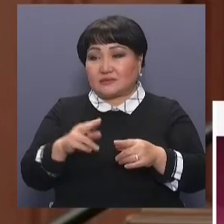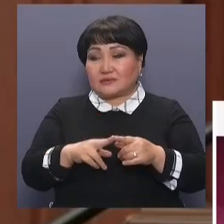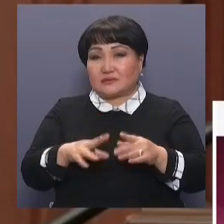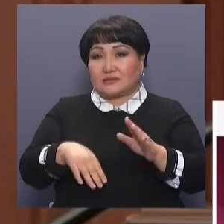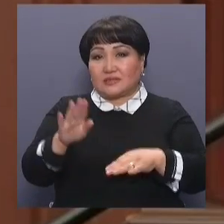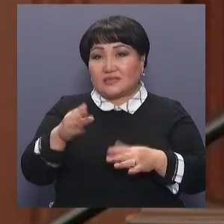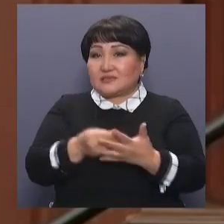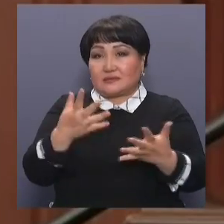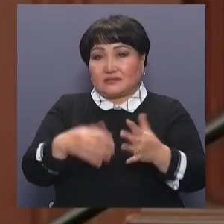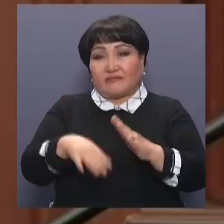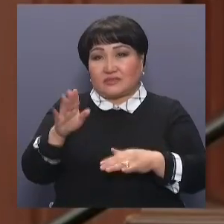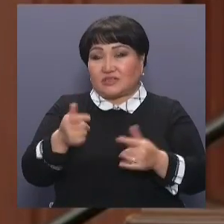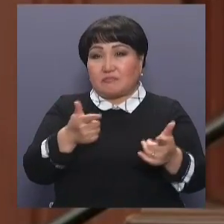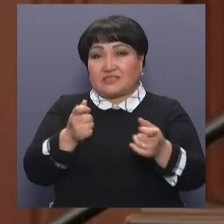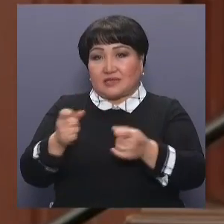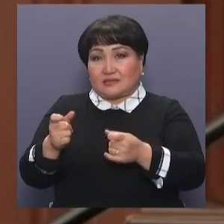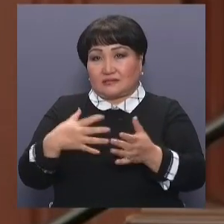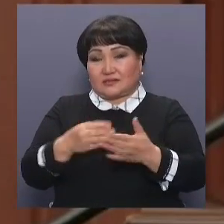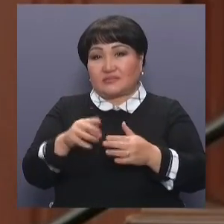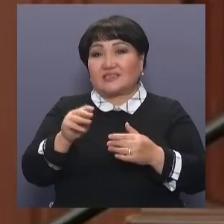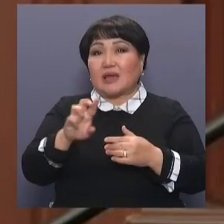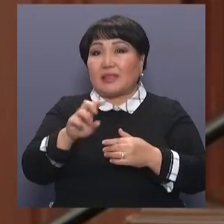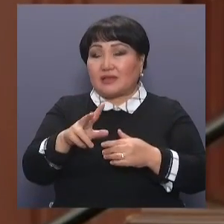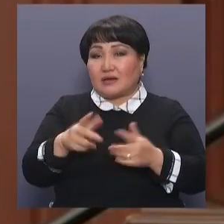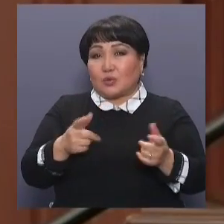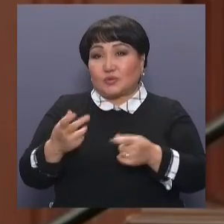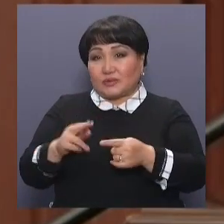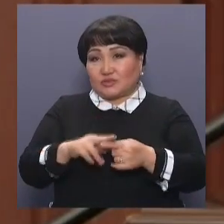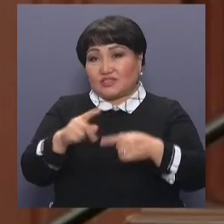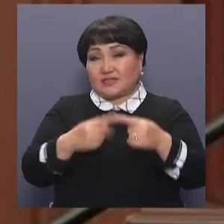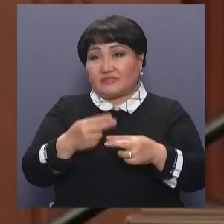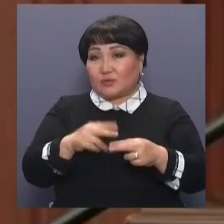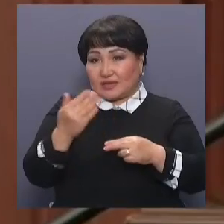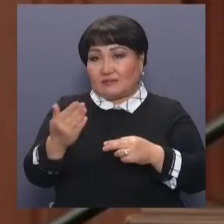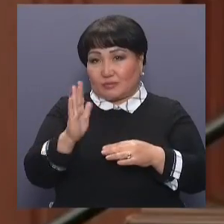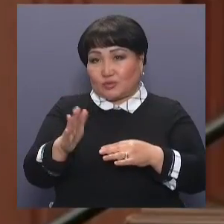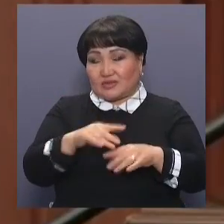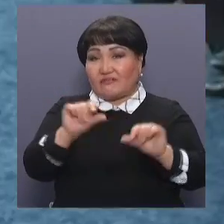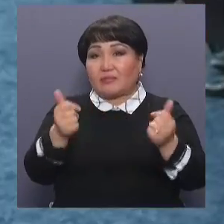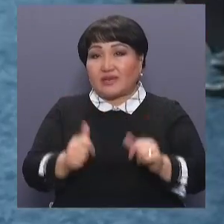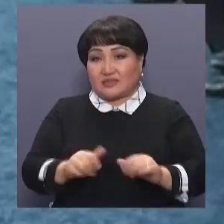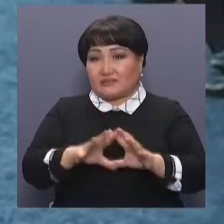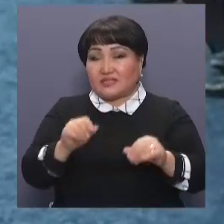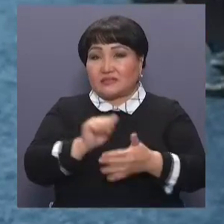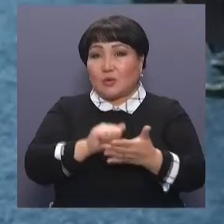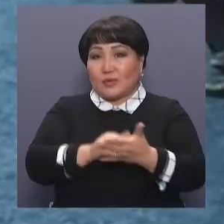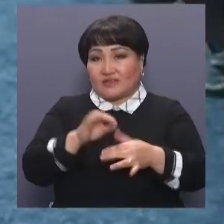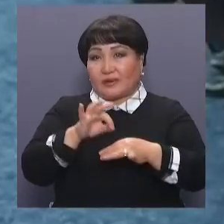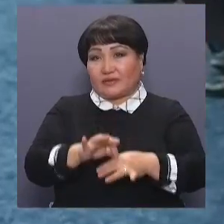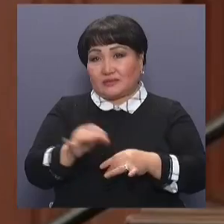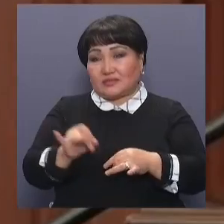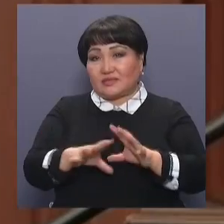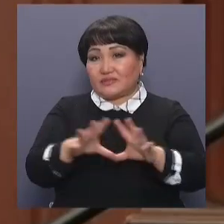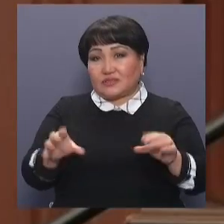выше, чем их табельное оружие. Почему? Потому что через это будет все оформление идти всех документов, и все